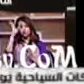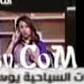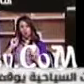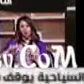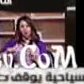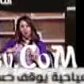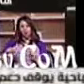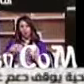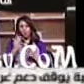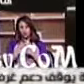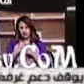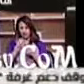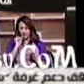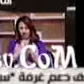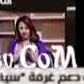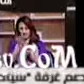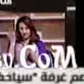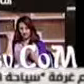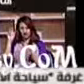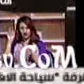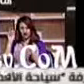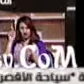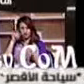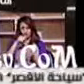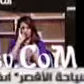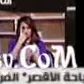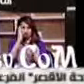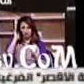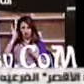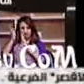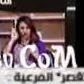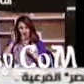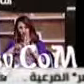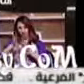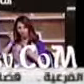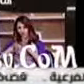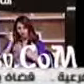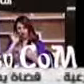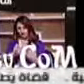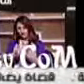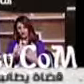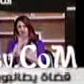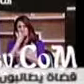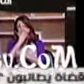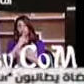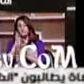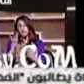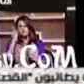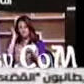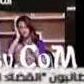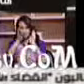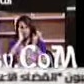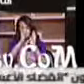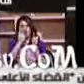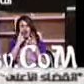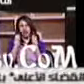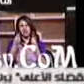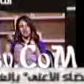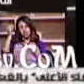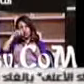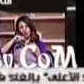اوراق القضيه يعني اقول لحضرتك مفاجات مذهله كشفت مدى هشاشه النظام